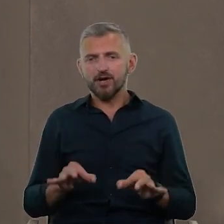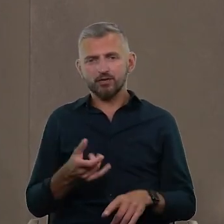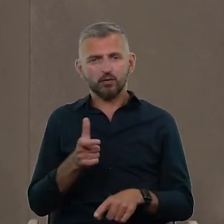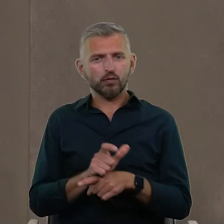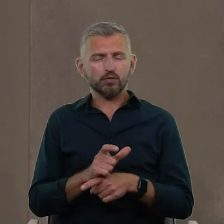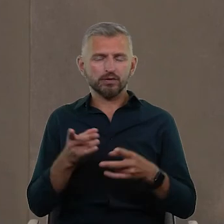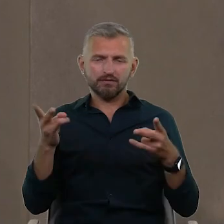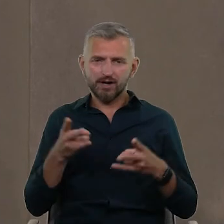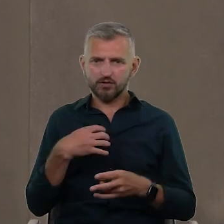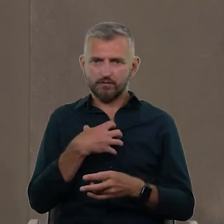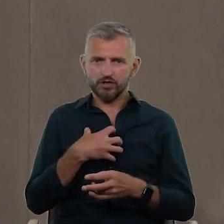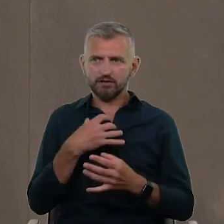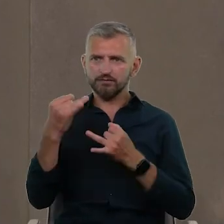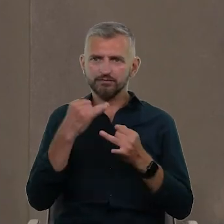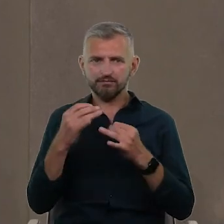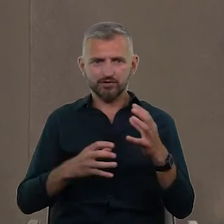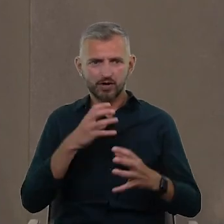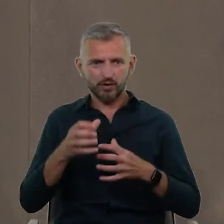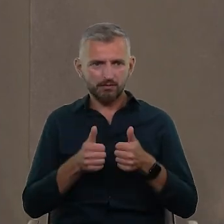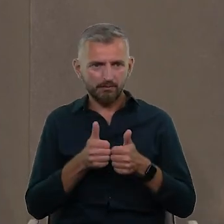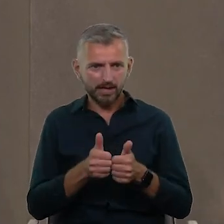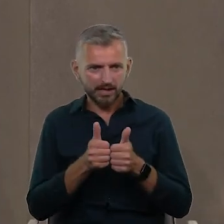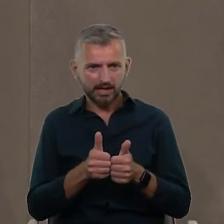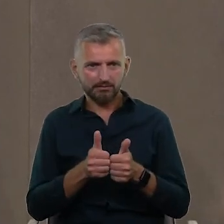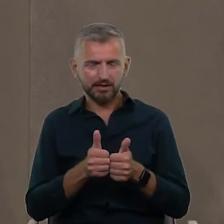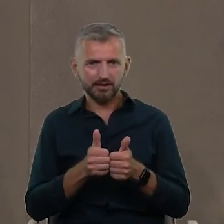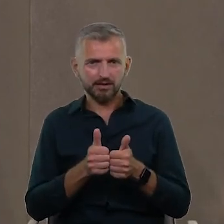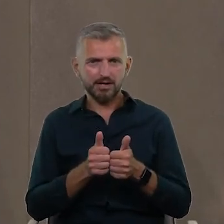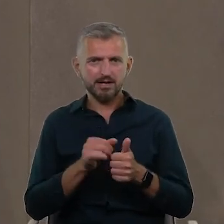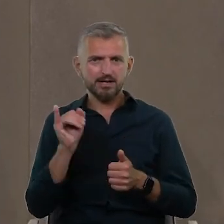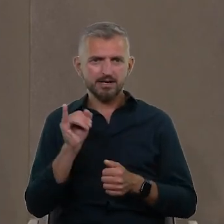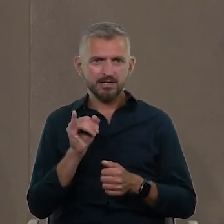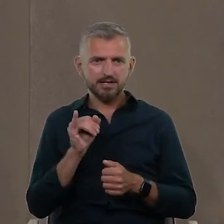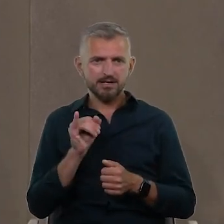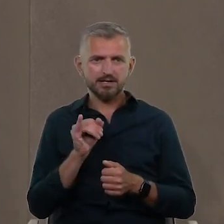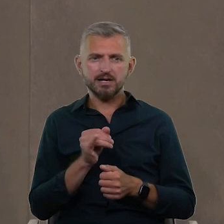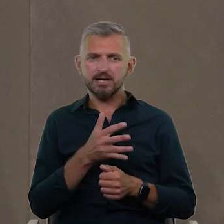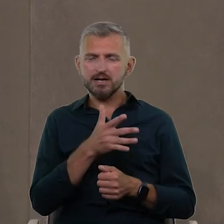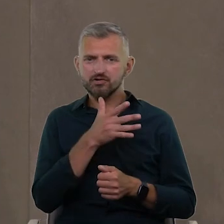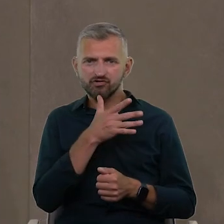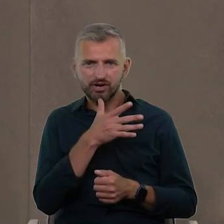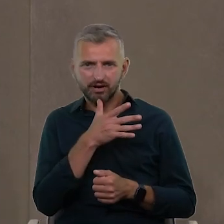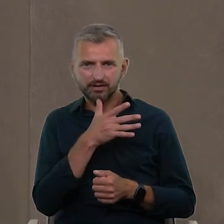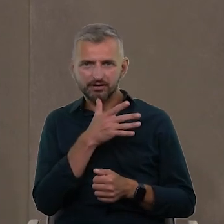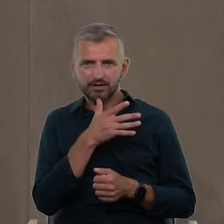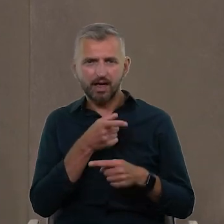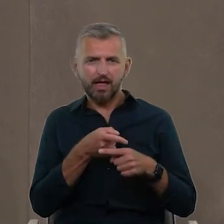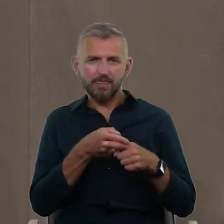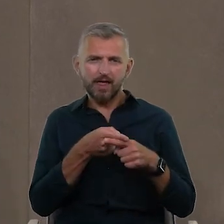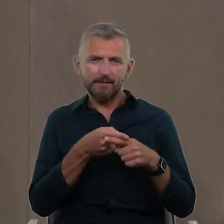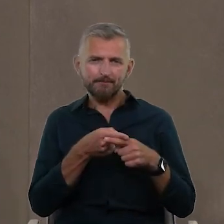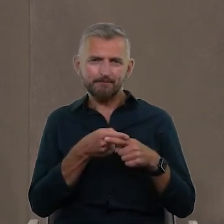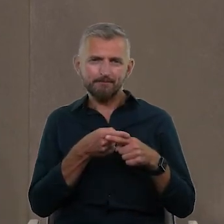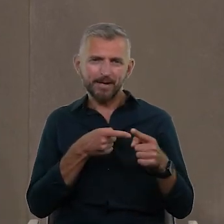варто і важливо говорити з міжнародними партнерами. І, ну, скажімо так, час таким на півтонів, мабуть,